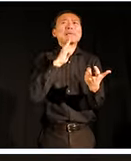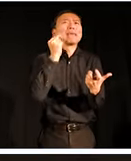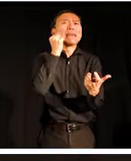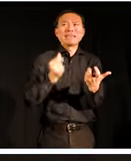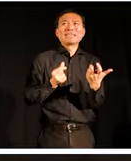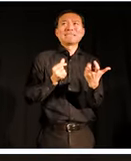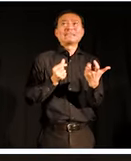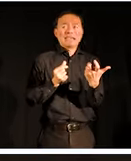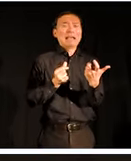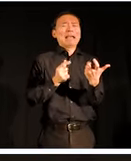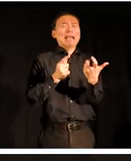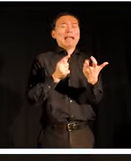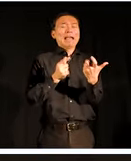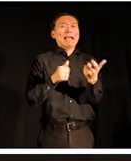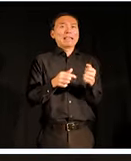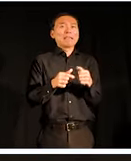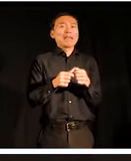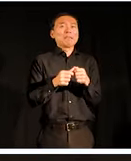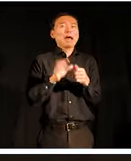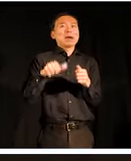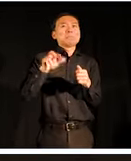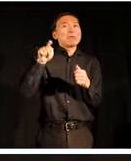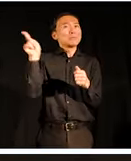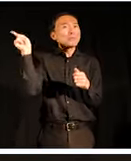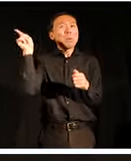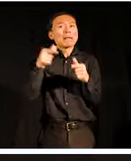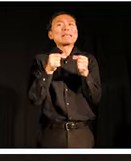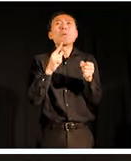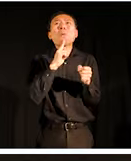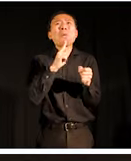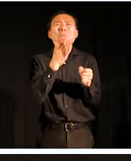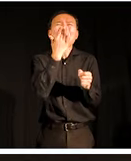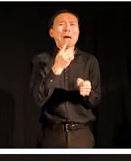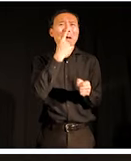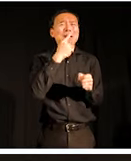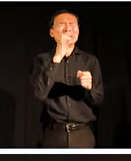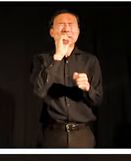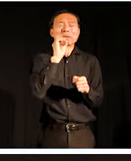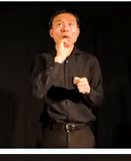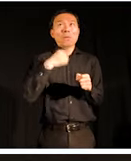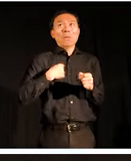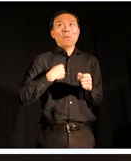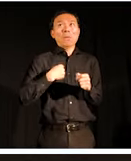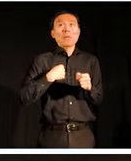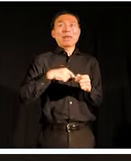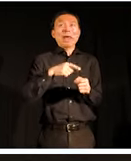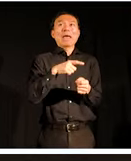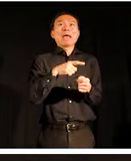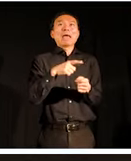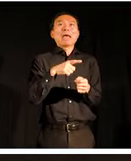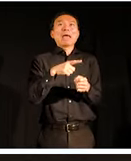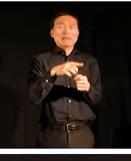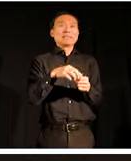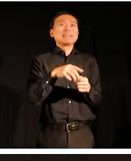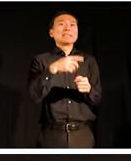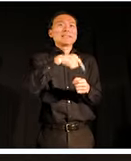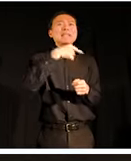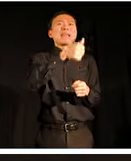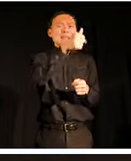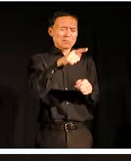やっと日本語覚えあ僕やペルで日本語使ったことないからからでやっとちょっと喋るになったら先生これなんでこんな長いんですかって言っ